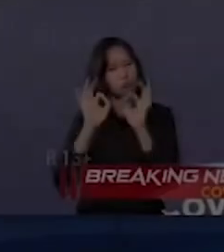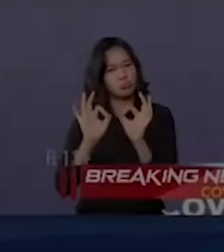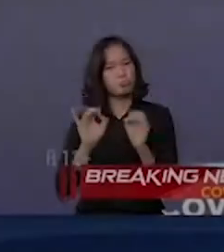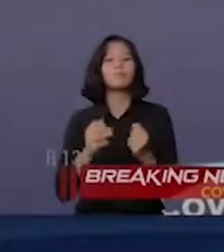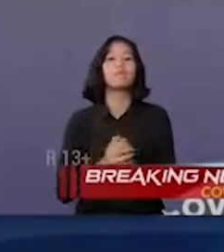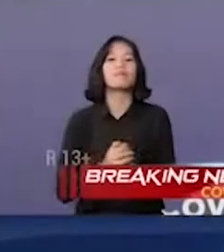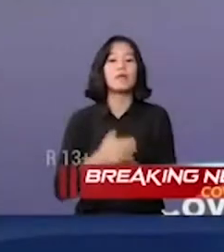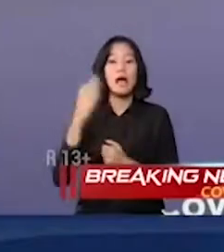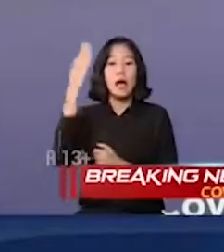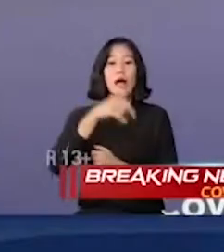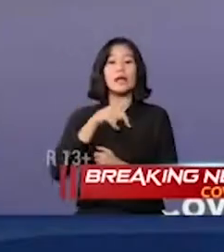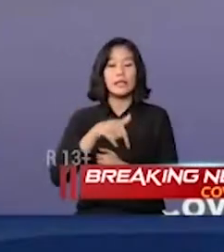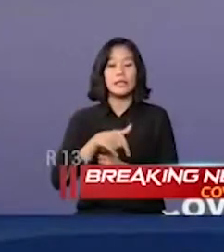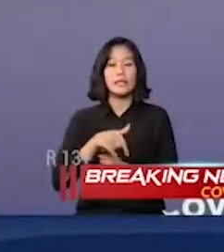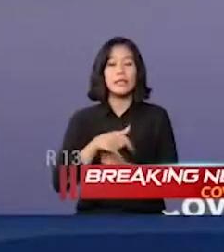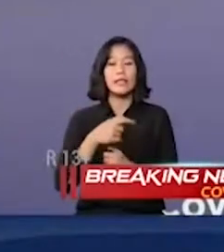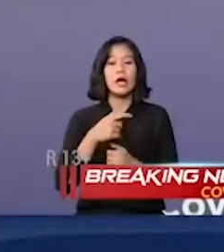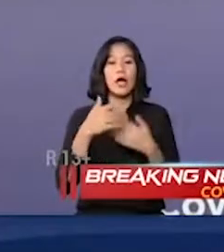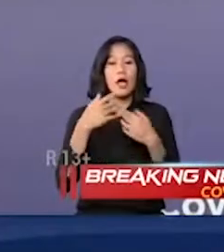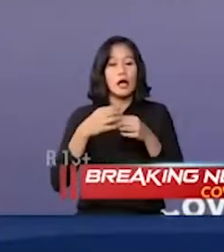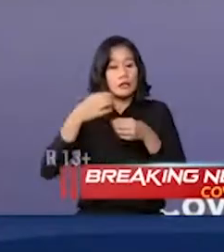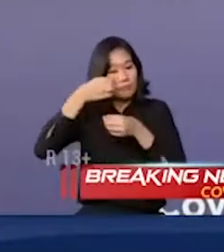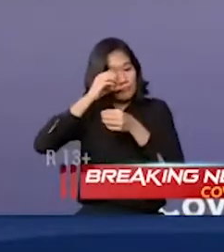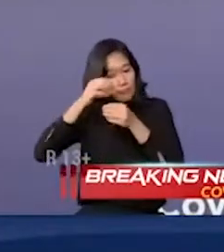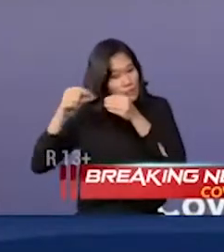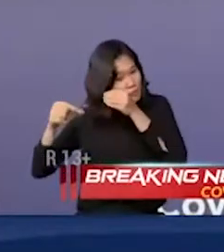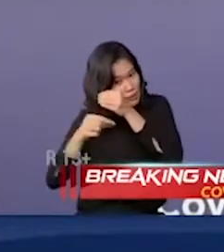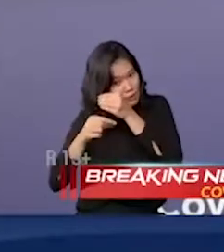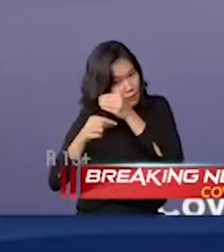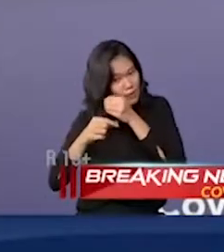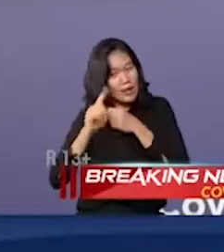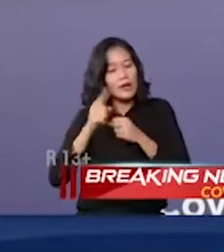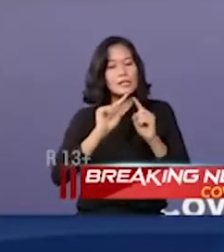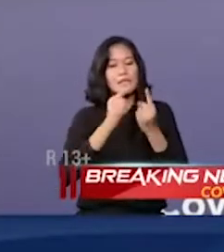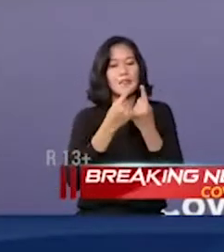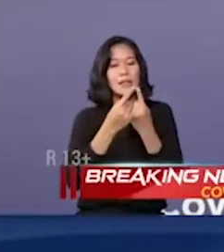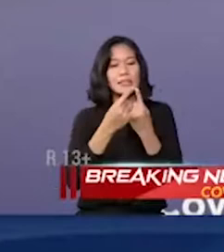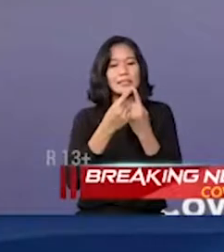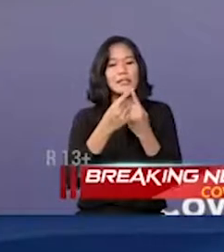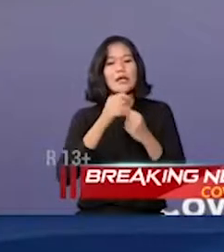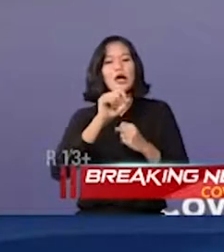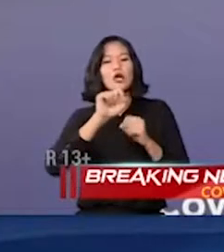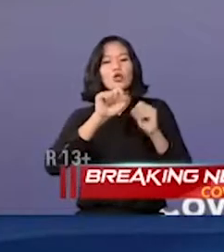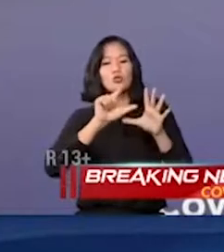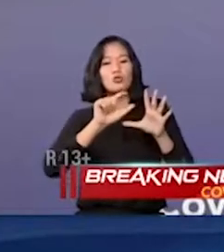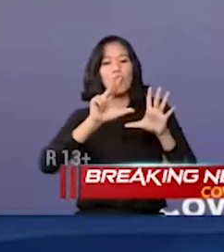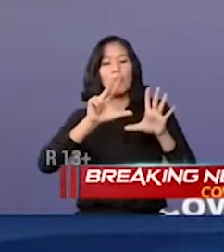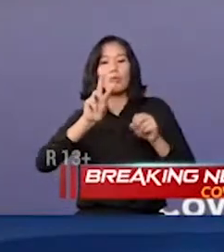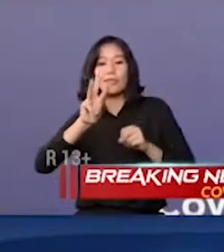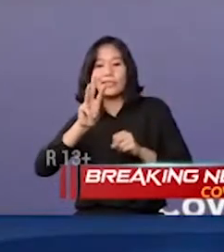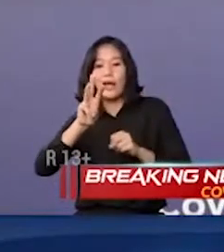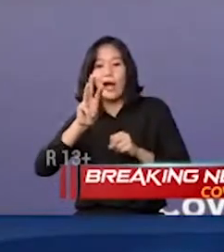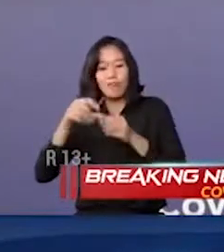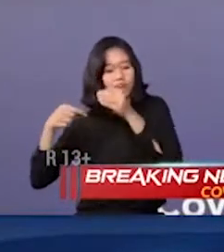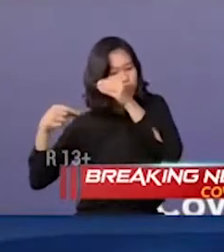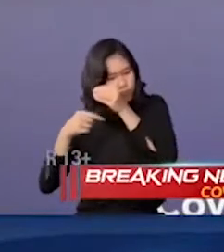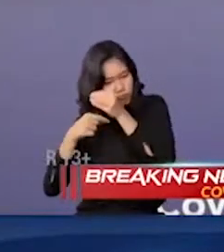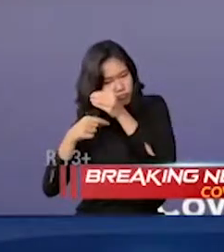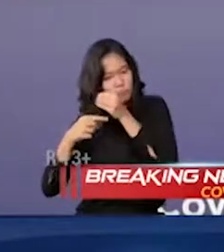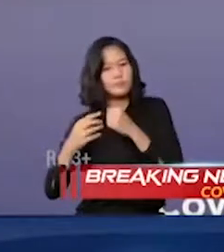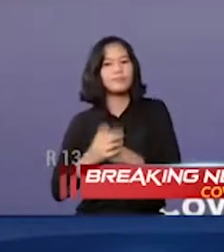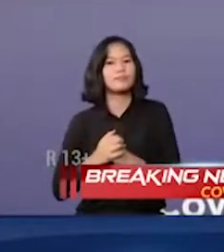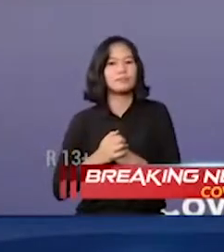Hai hari ini memang kita melakukan pemeriksaan spesimen sebanyak Rp11.000 783 spesimen